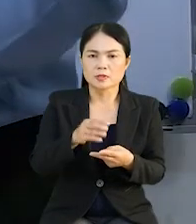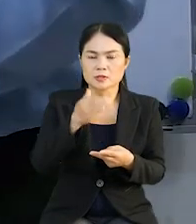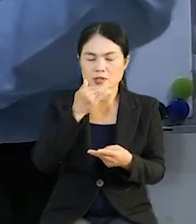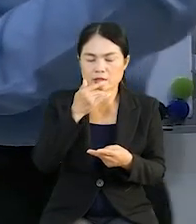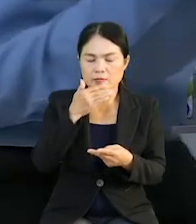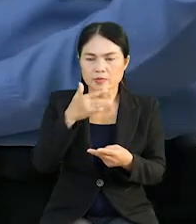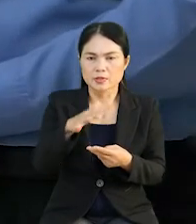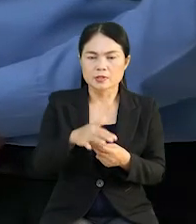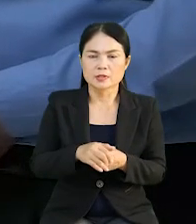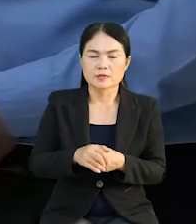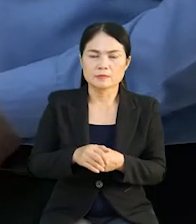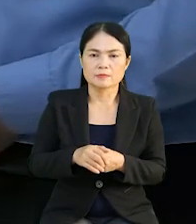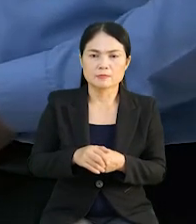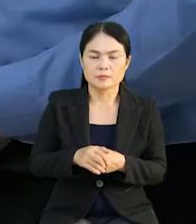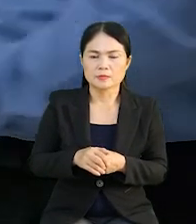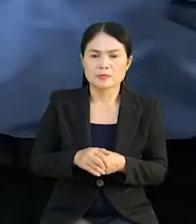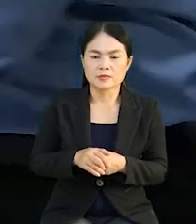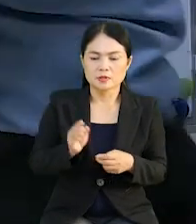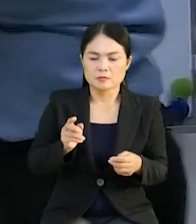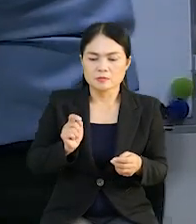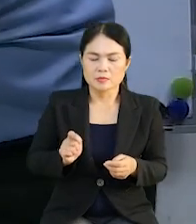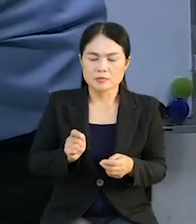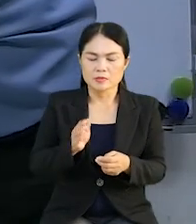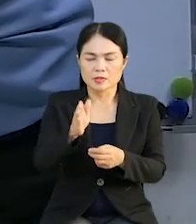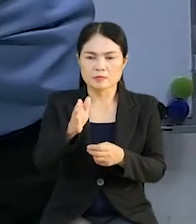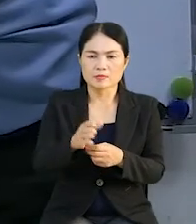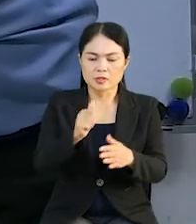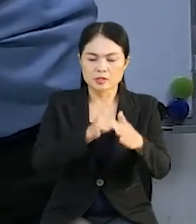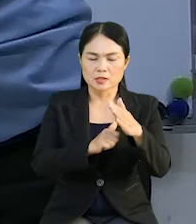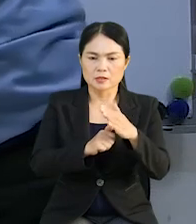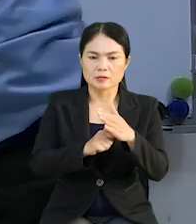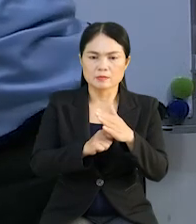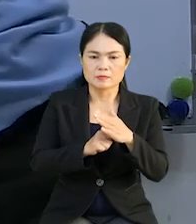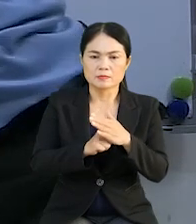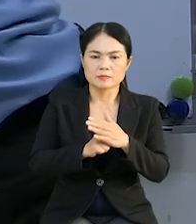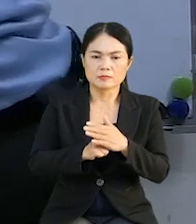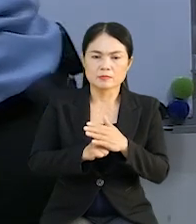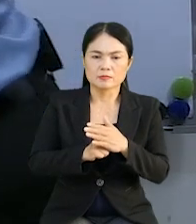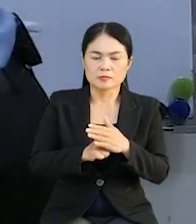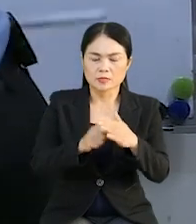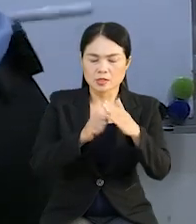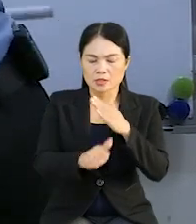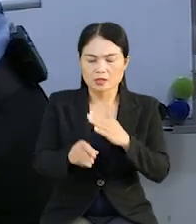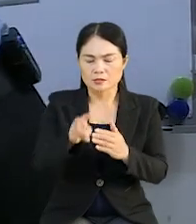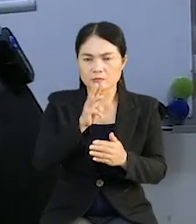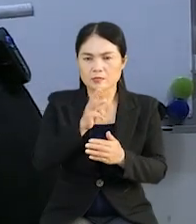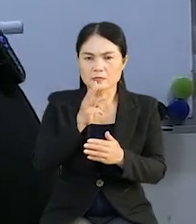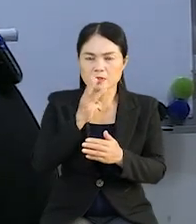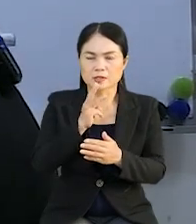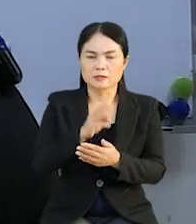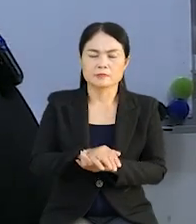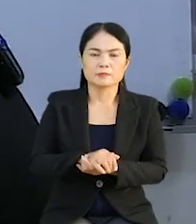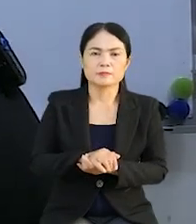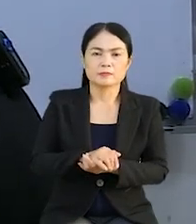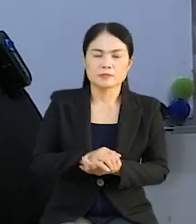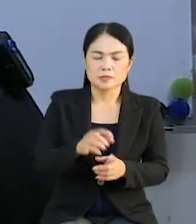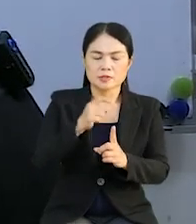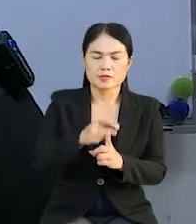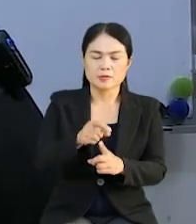ชาบรหะตีบุญกราบตึกบาดจังตาตัวนางเปียบเอาไว้คลาตาคน